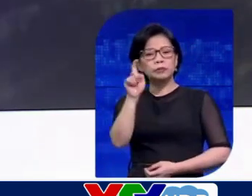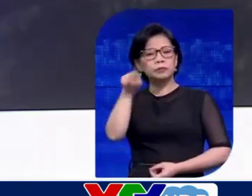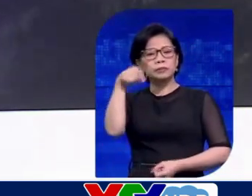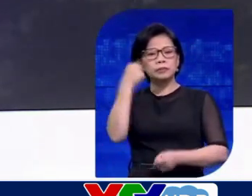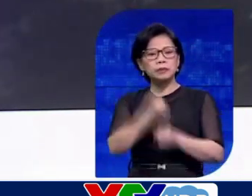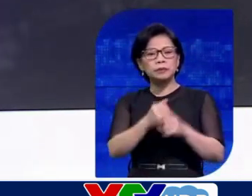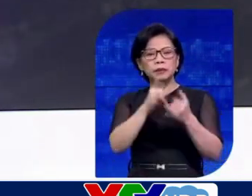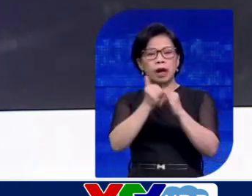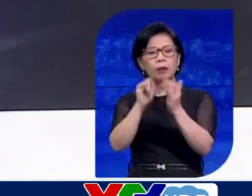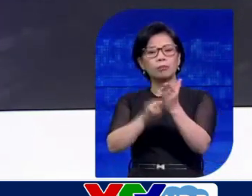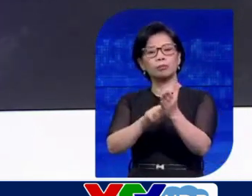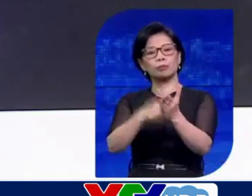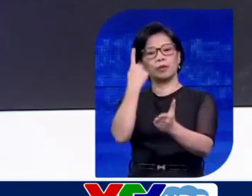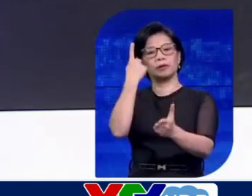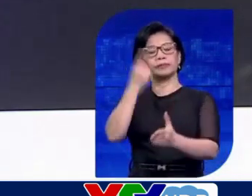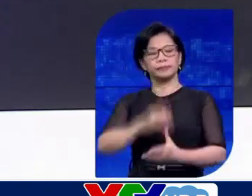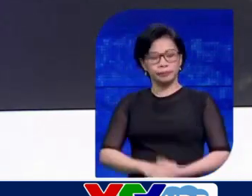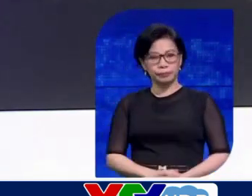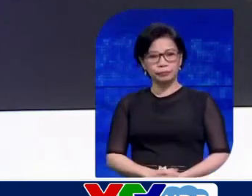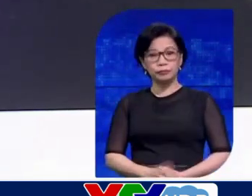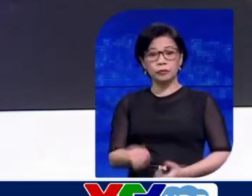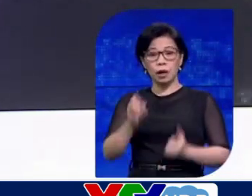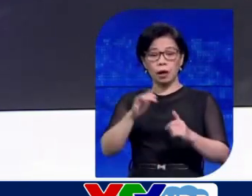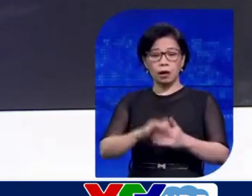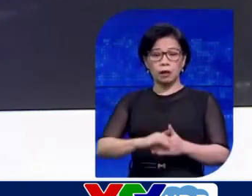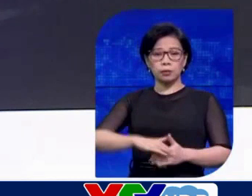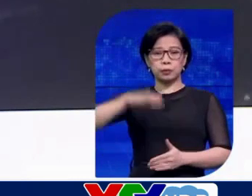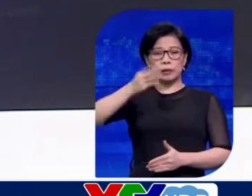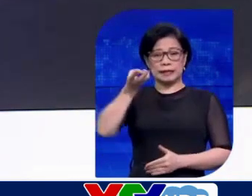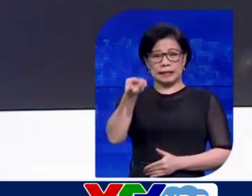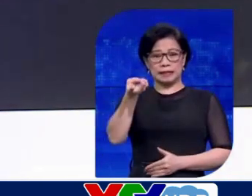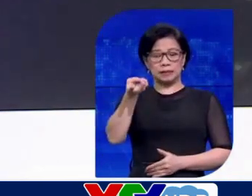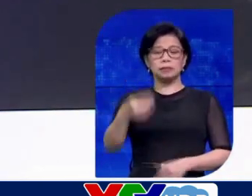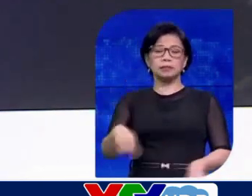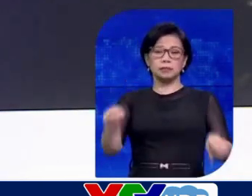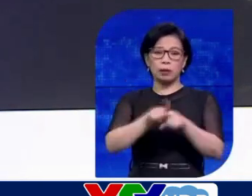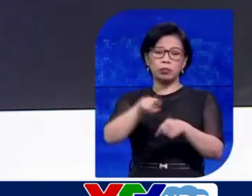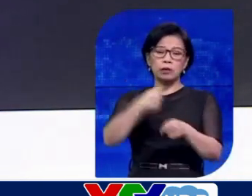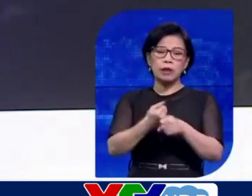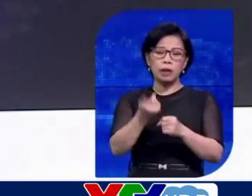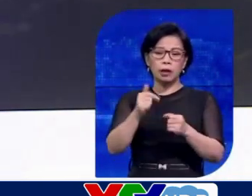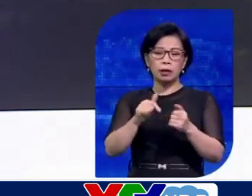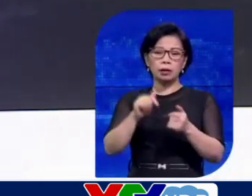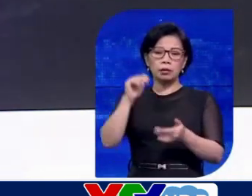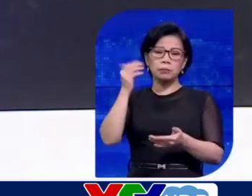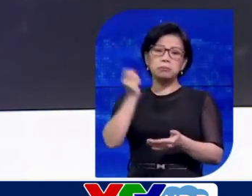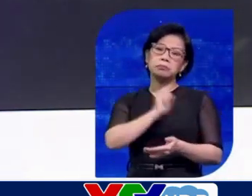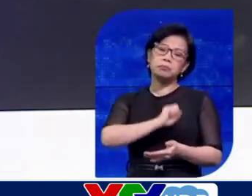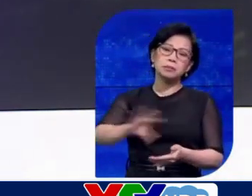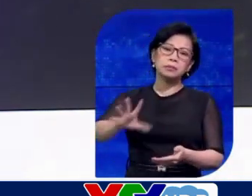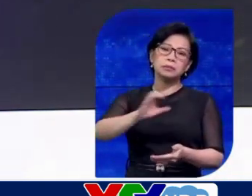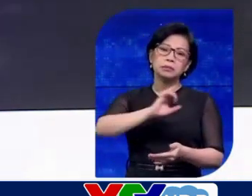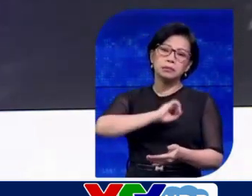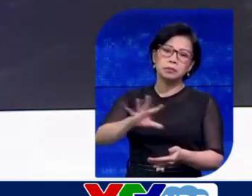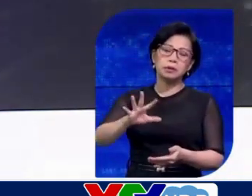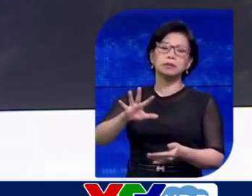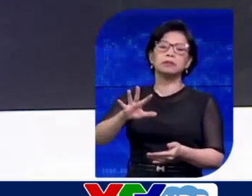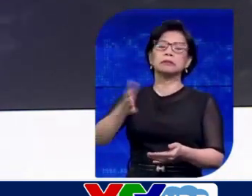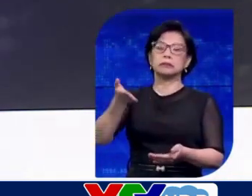xảy ra một lần. Lũ lớn ít đi cũng đồng nghĩa là số năm lũ nhỏ mất lũ sẽ tăng lên chiếm phần